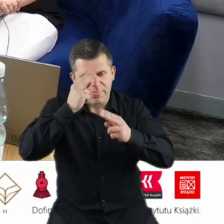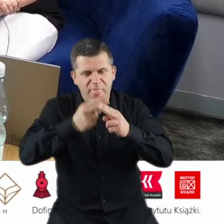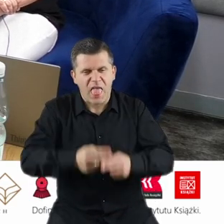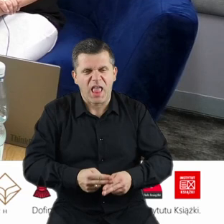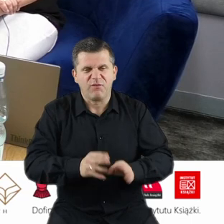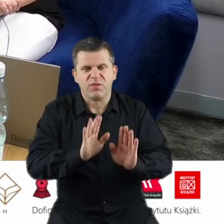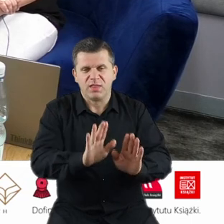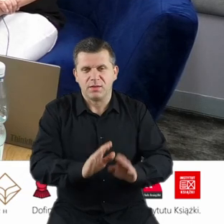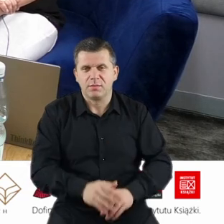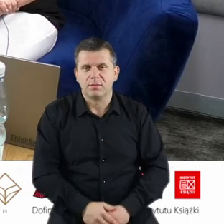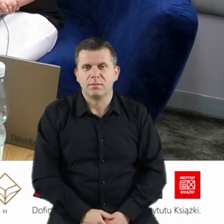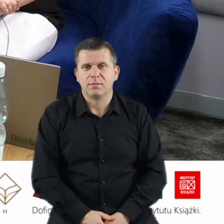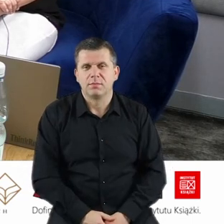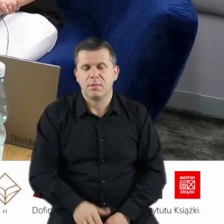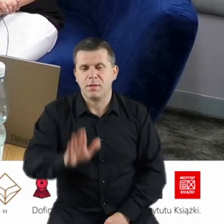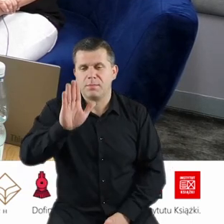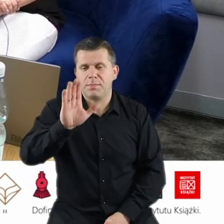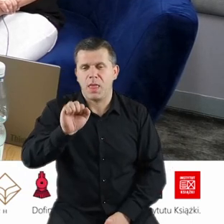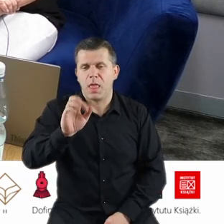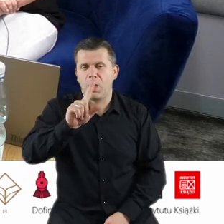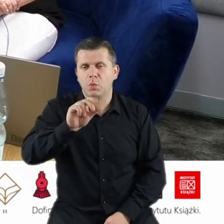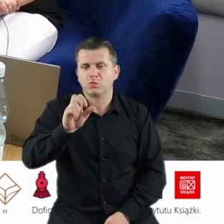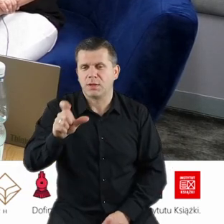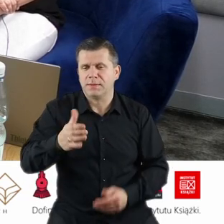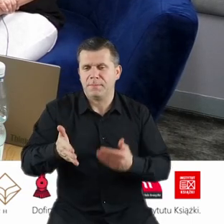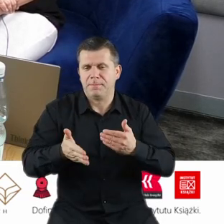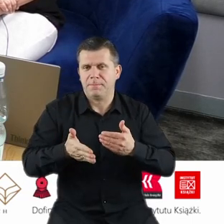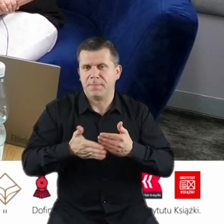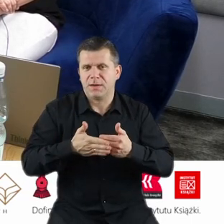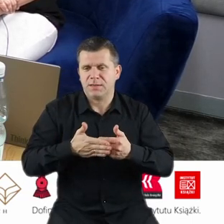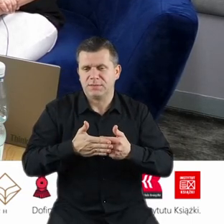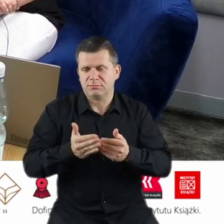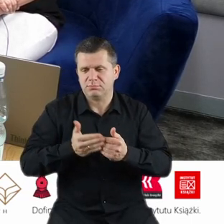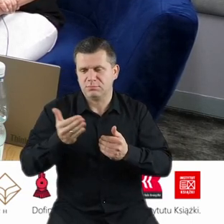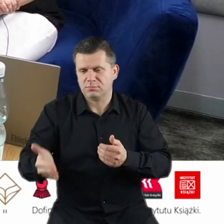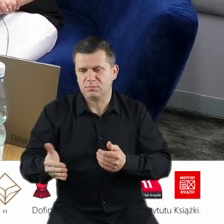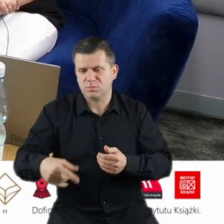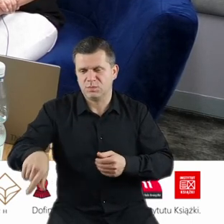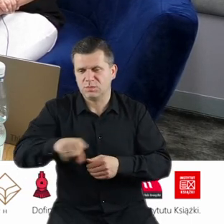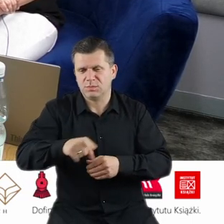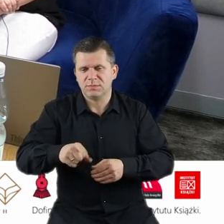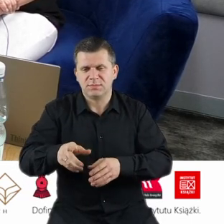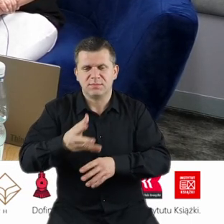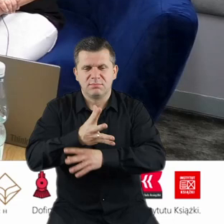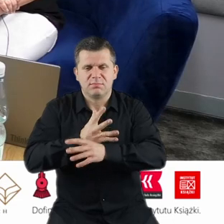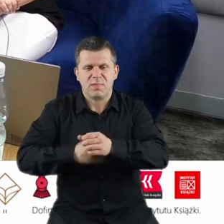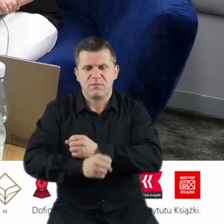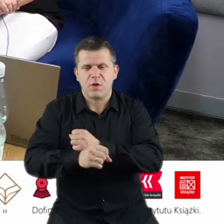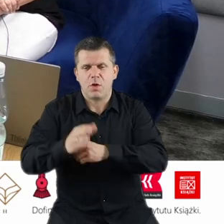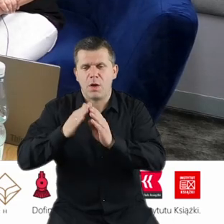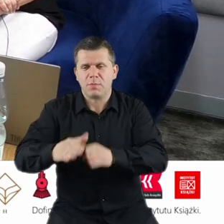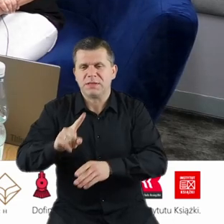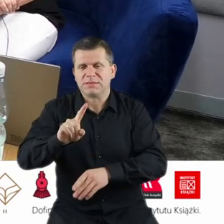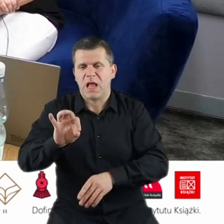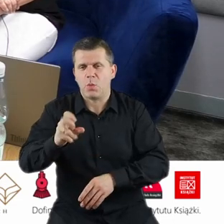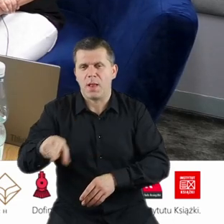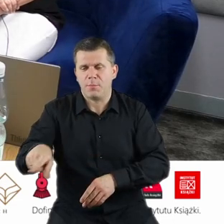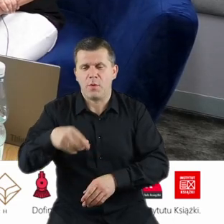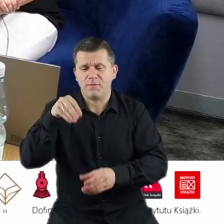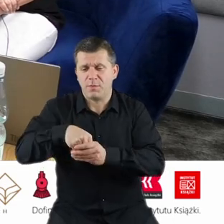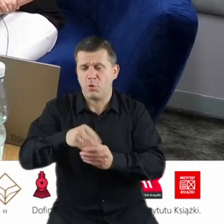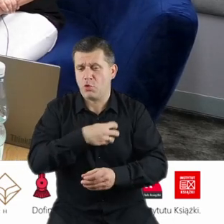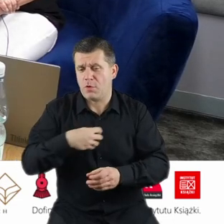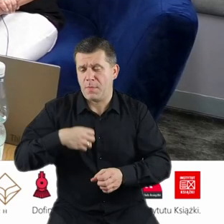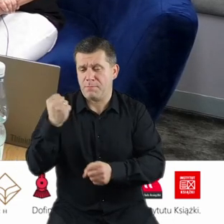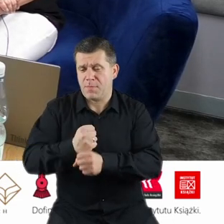najednymi. W samym Bełżcu, bardzo blisko byłego obozu zagłady, było gospodarstwo, w którym pracował